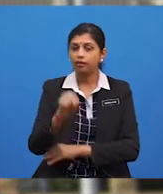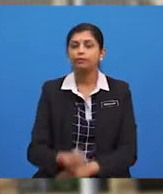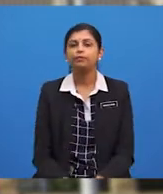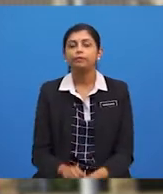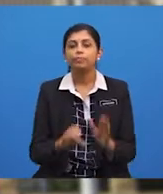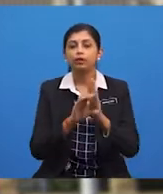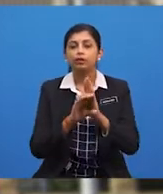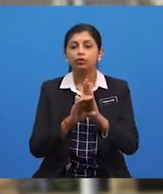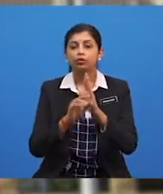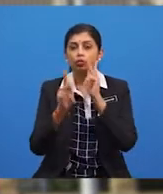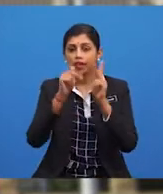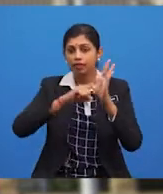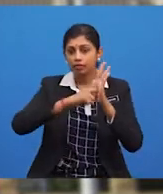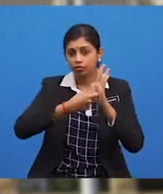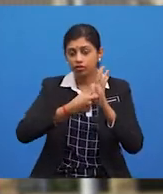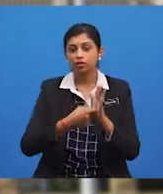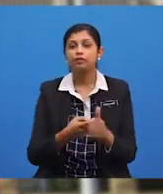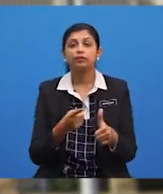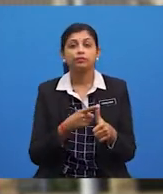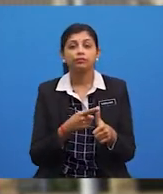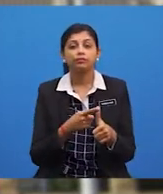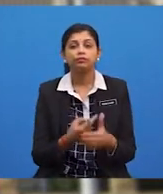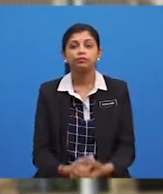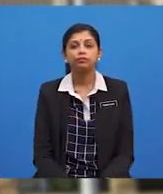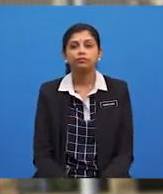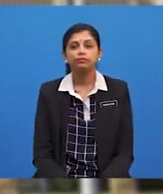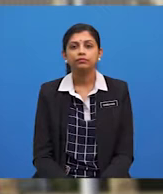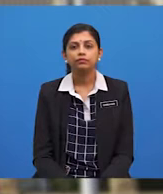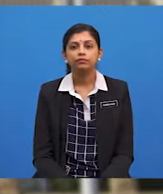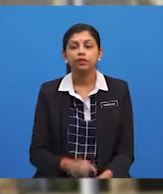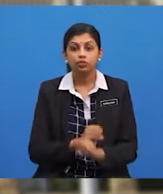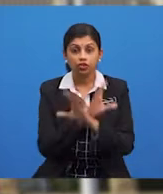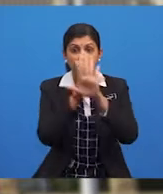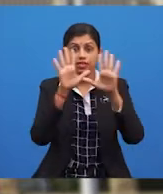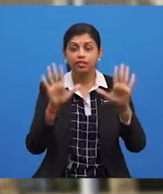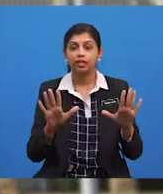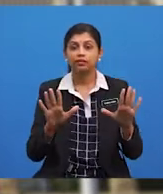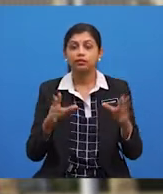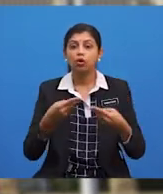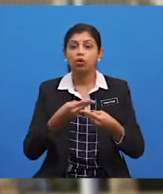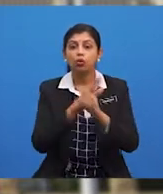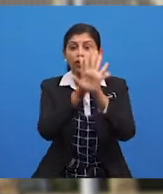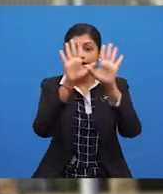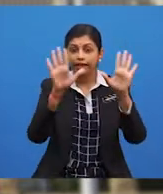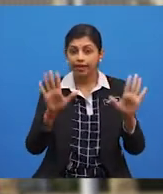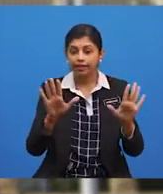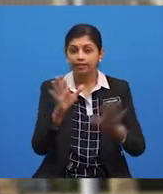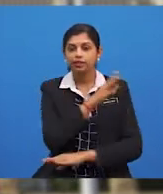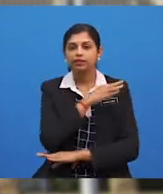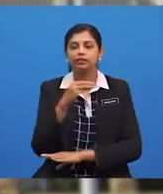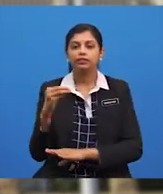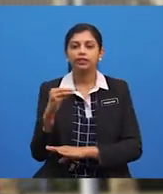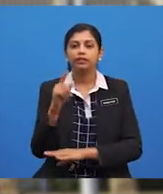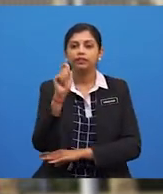kata kunci untuk soalan jenis ini ialah seperti jelaskan, huraikan dan